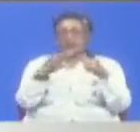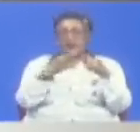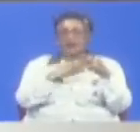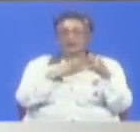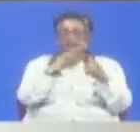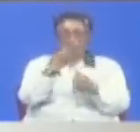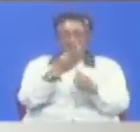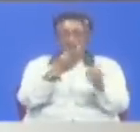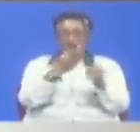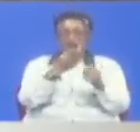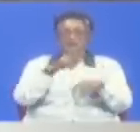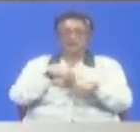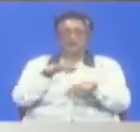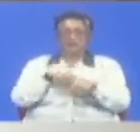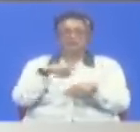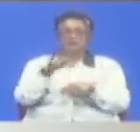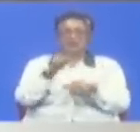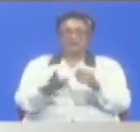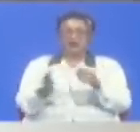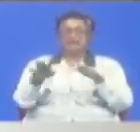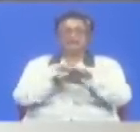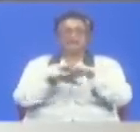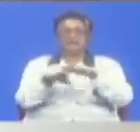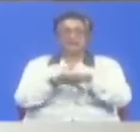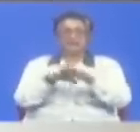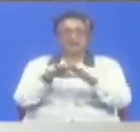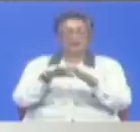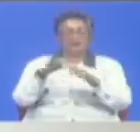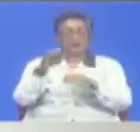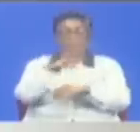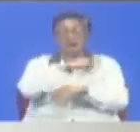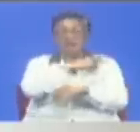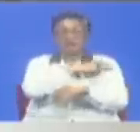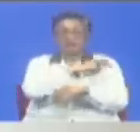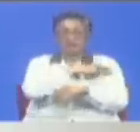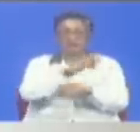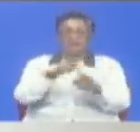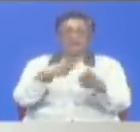1983 akiwa rubani msaidizi kabla ya kuwa komanda mwaka